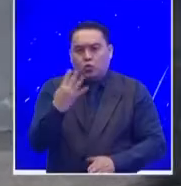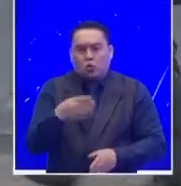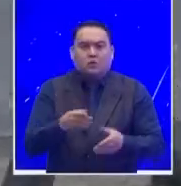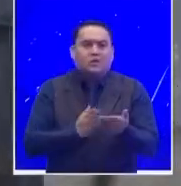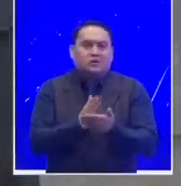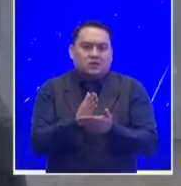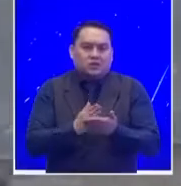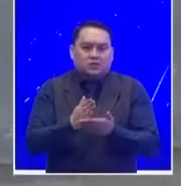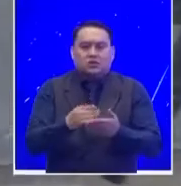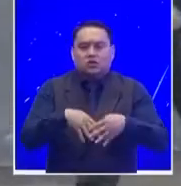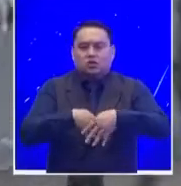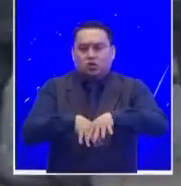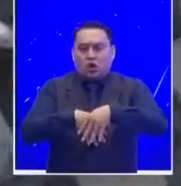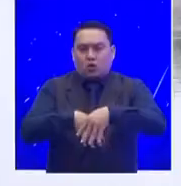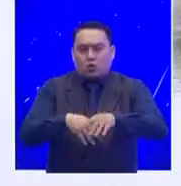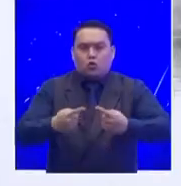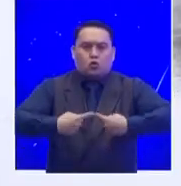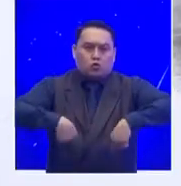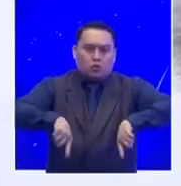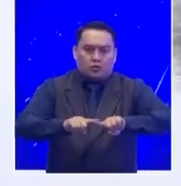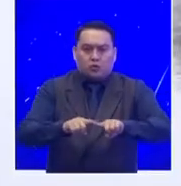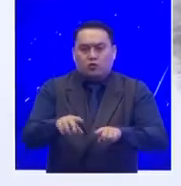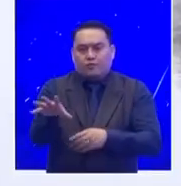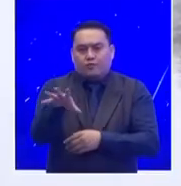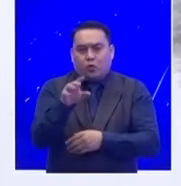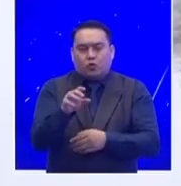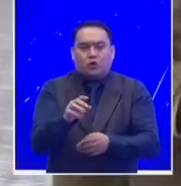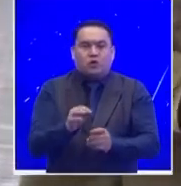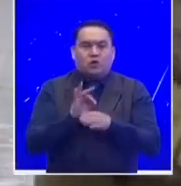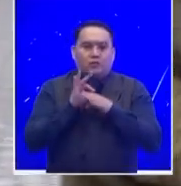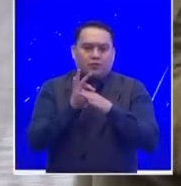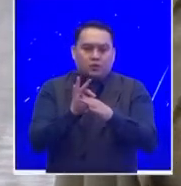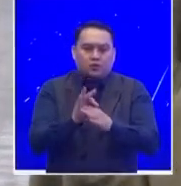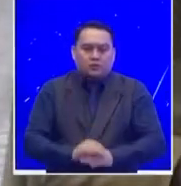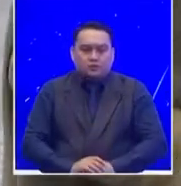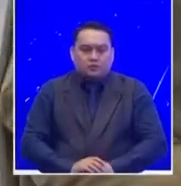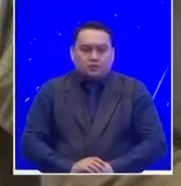қызметшілері салтанат шеру ұйымдастырып, жауынгерлердің суреттерін алып жүрді.